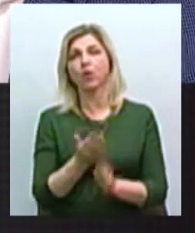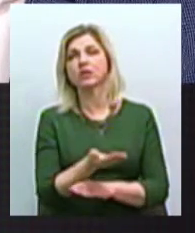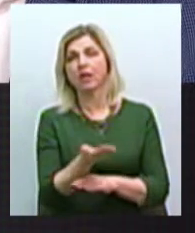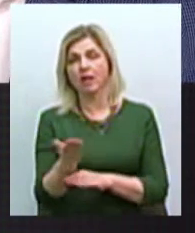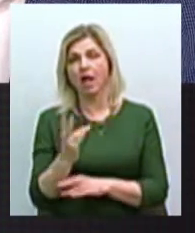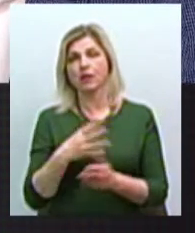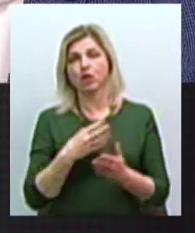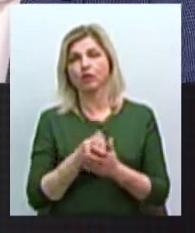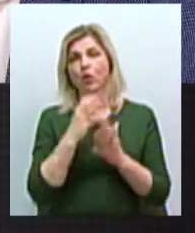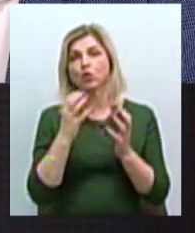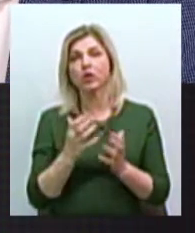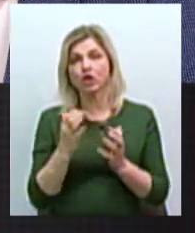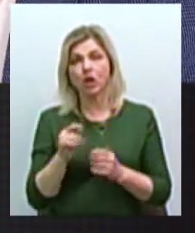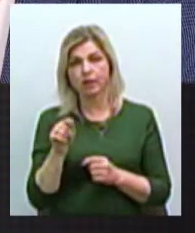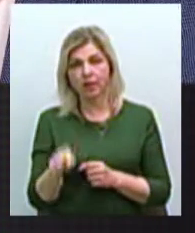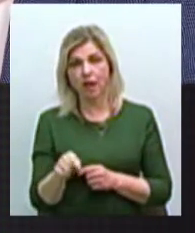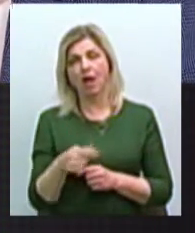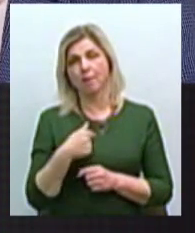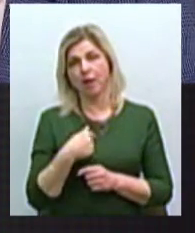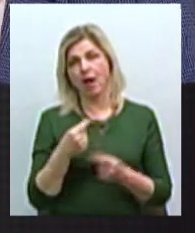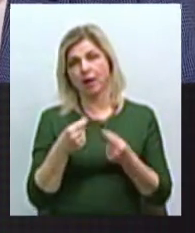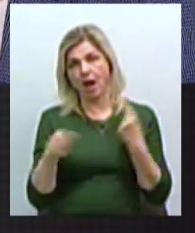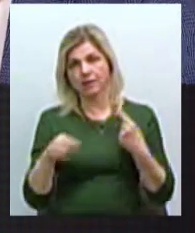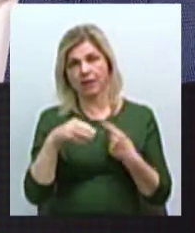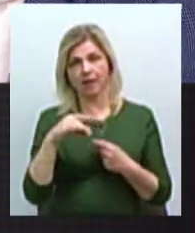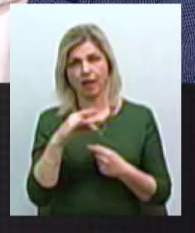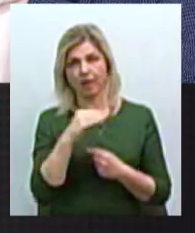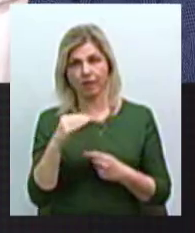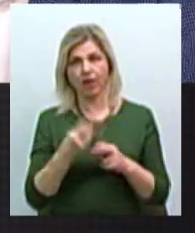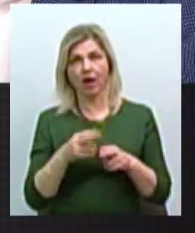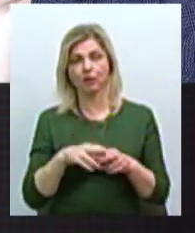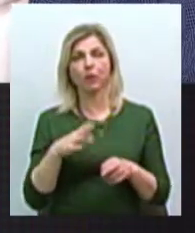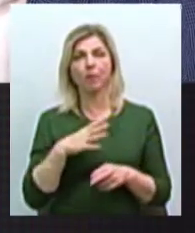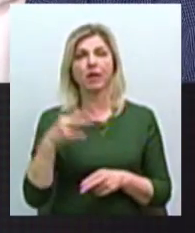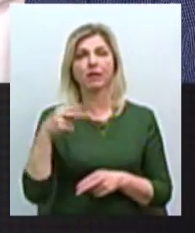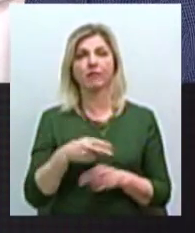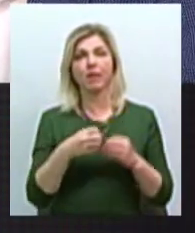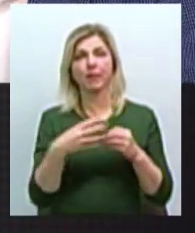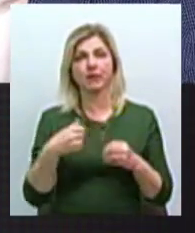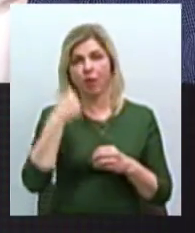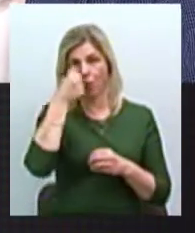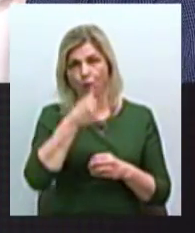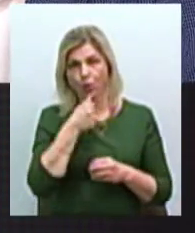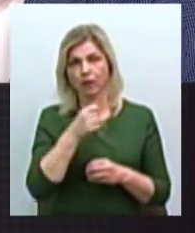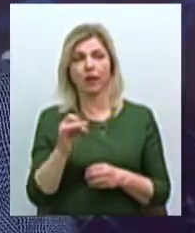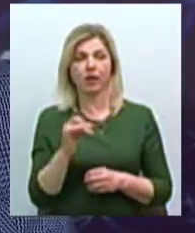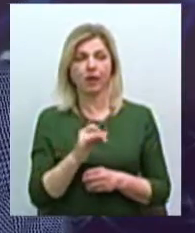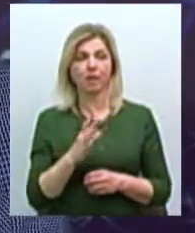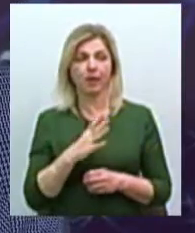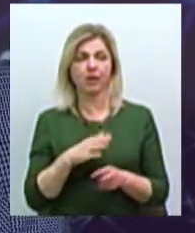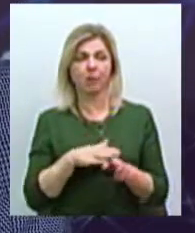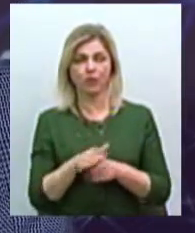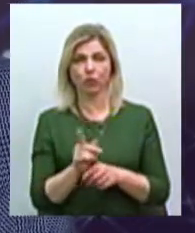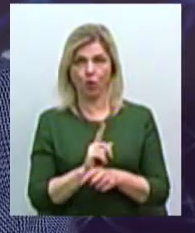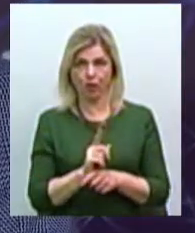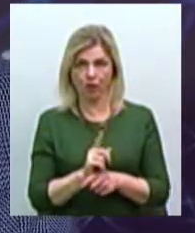свое содержание, мы предусматриваем разницу в тарифе, которая существовала до 2015 года и было абсолютно